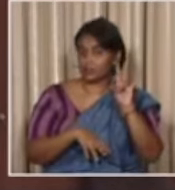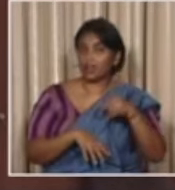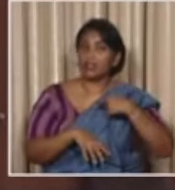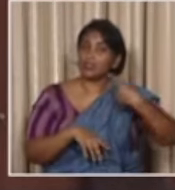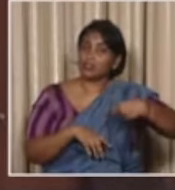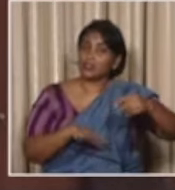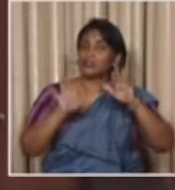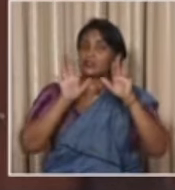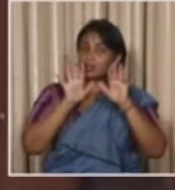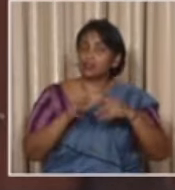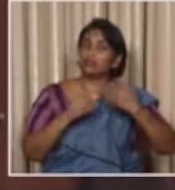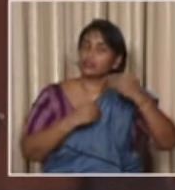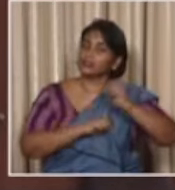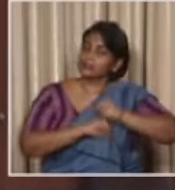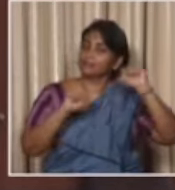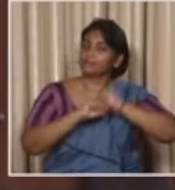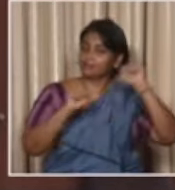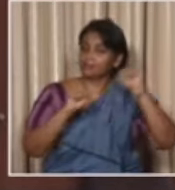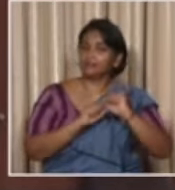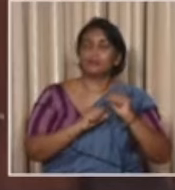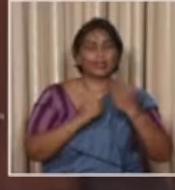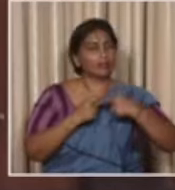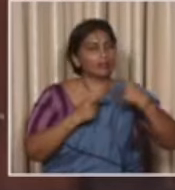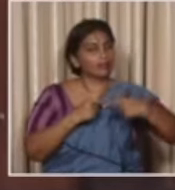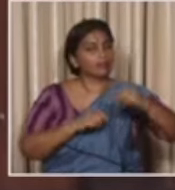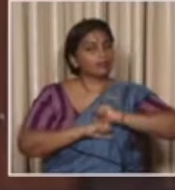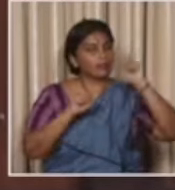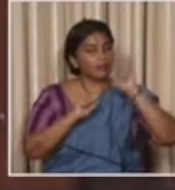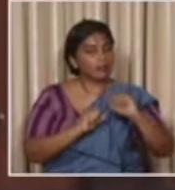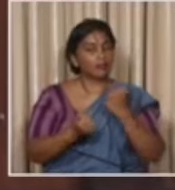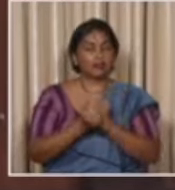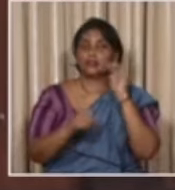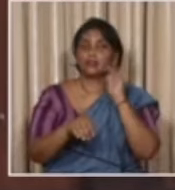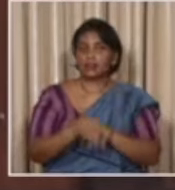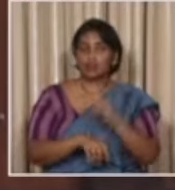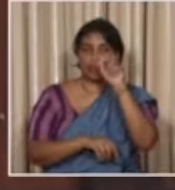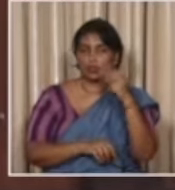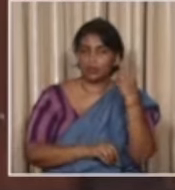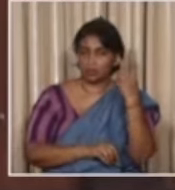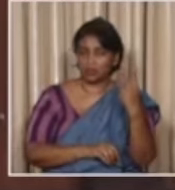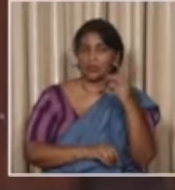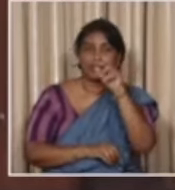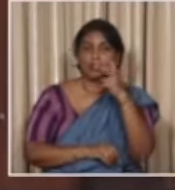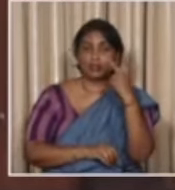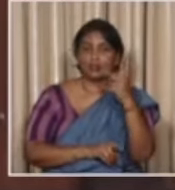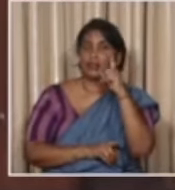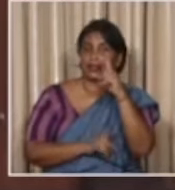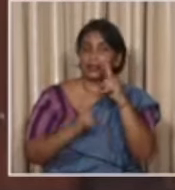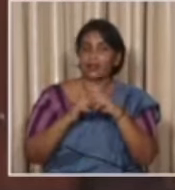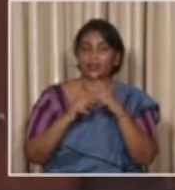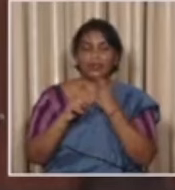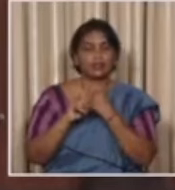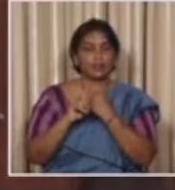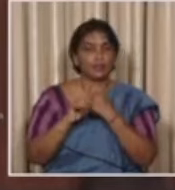දවස් 9ක් එක දිගට උද්ඝෝෂණ කරලා තිනවා. එක දිගට උද්ඝෝෂණ කරන් පස්සේ අත්තරංගුවට අරන් තිනවා දෙන්නෙක්ව. ඒ දෙන්නගේ නම තමයි එක්කෙනෙක්ගේ නම